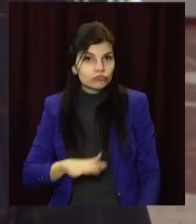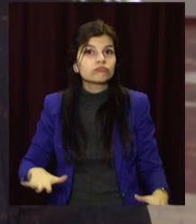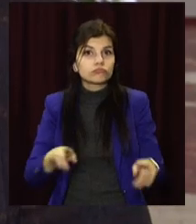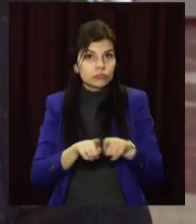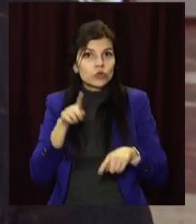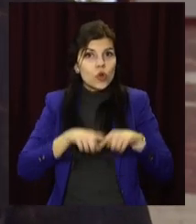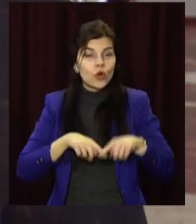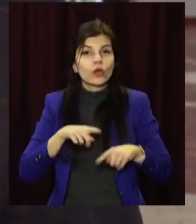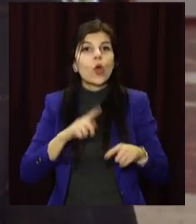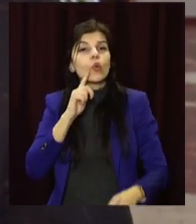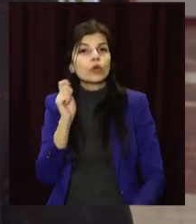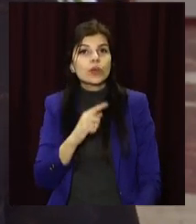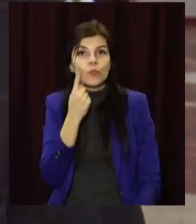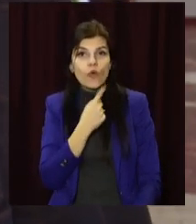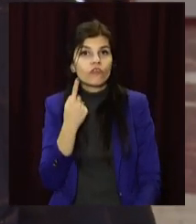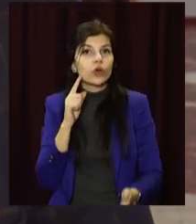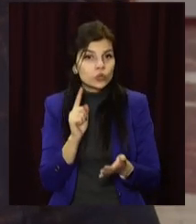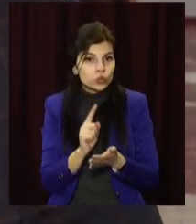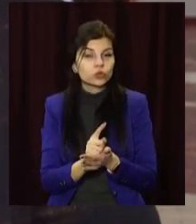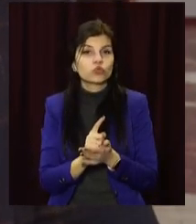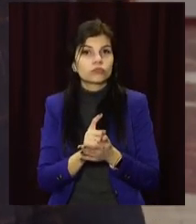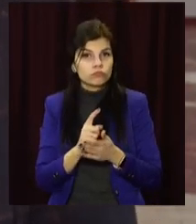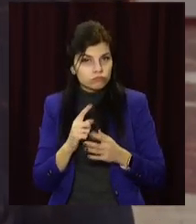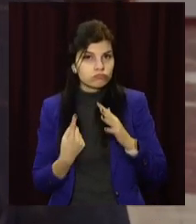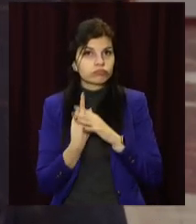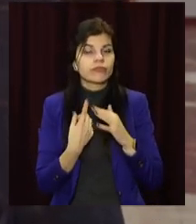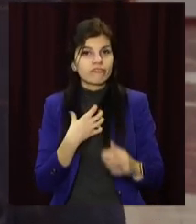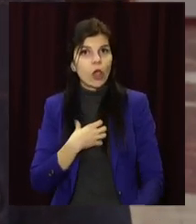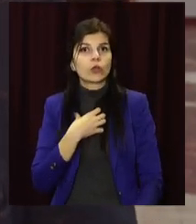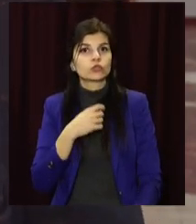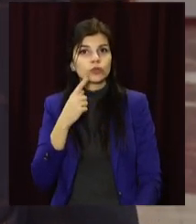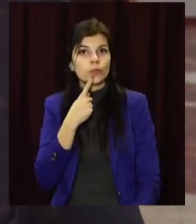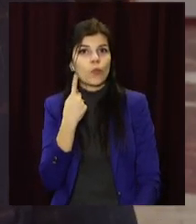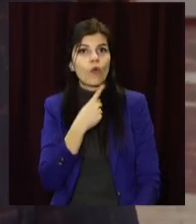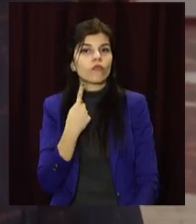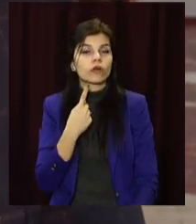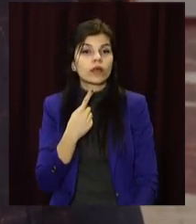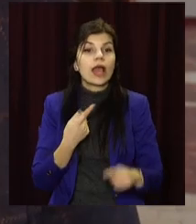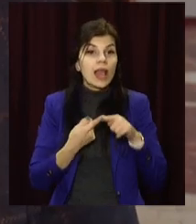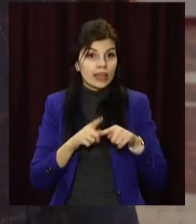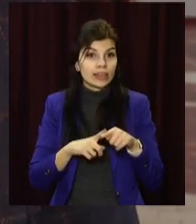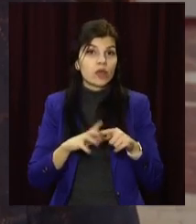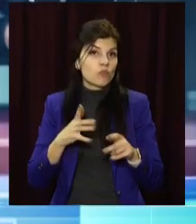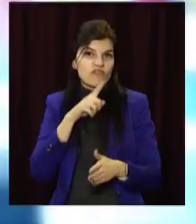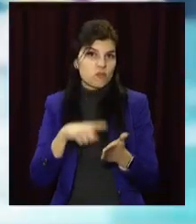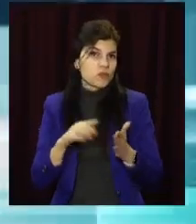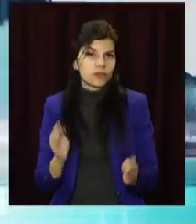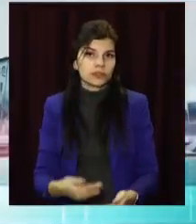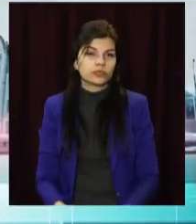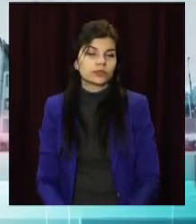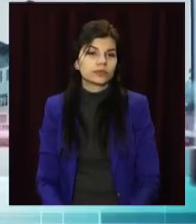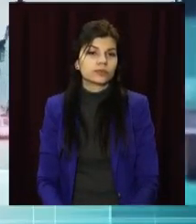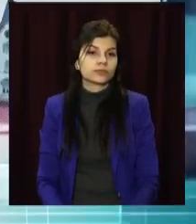українська мова повинна домінувати в нашій державі, у них цих питань стане менше.